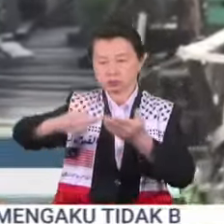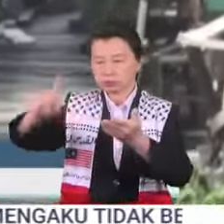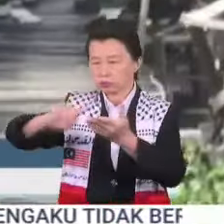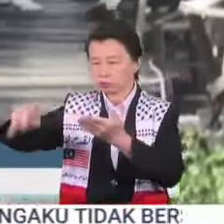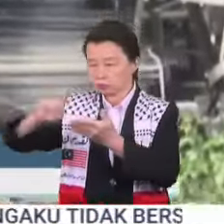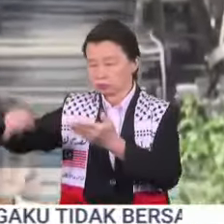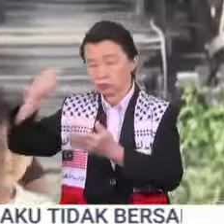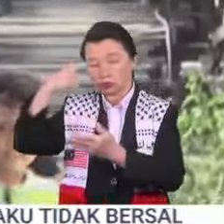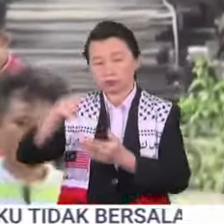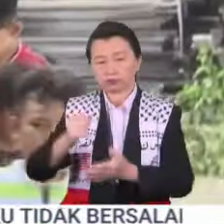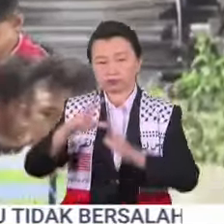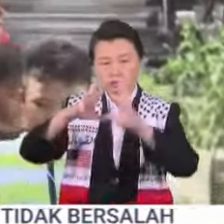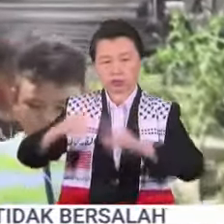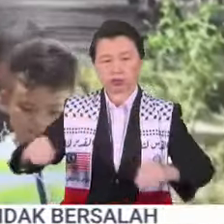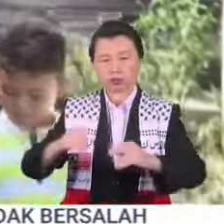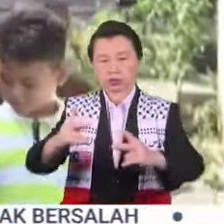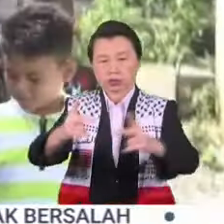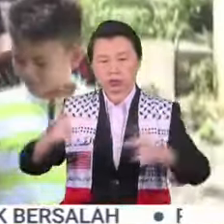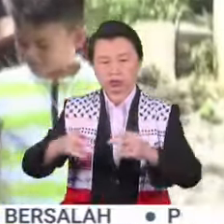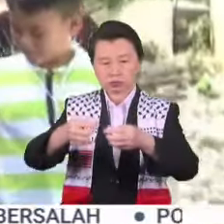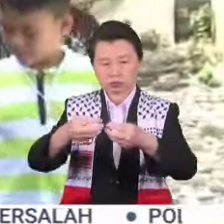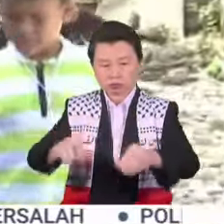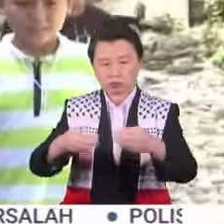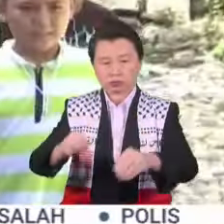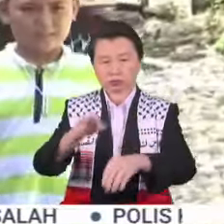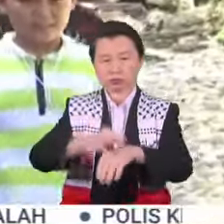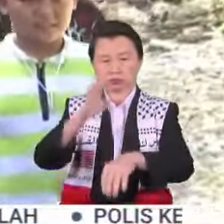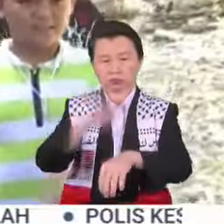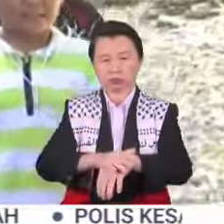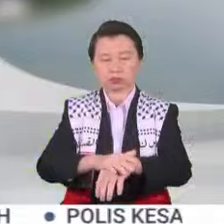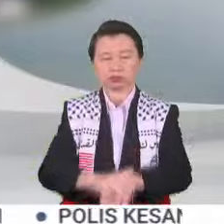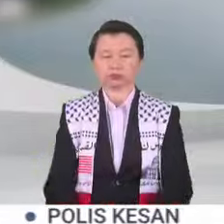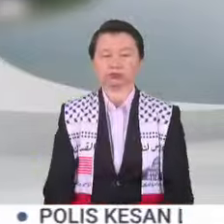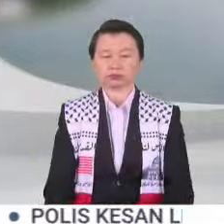pemeriksaan bagi membanteras kawasan pembiakan nyamuk Aedes.